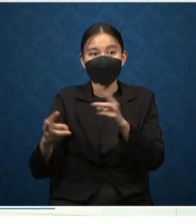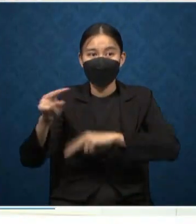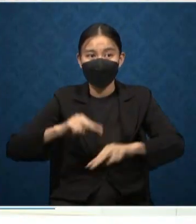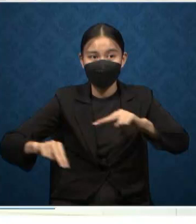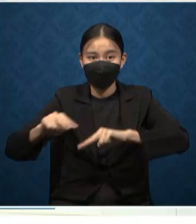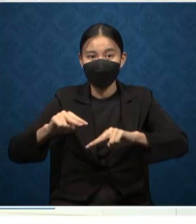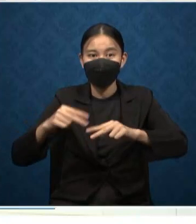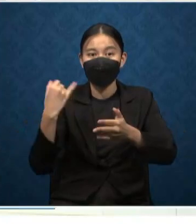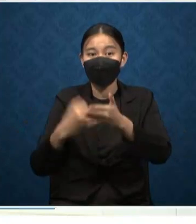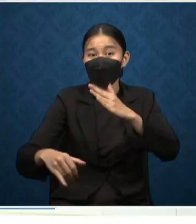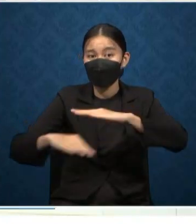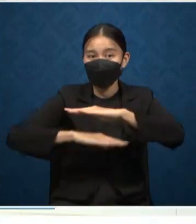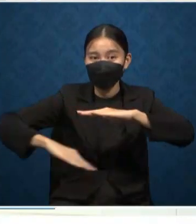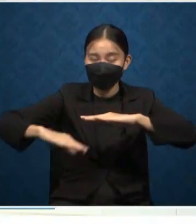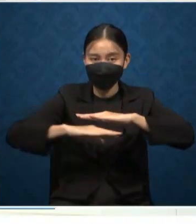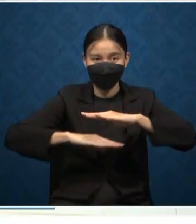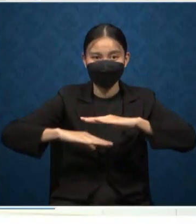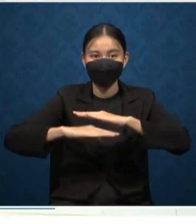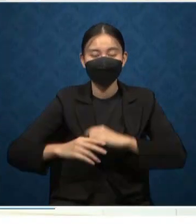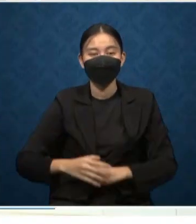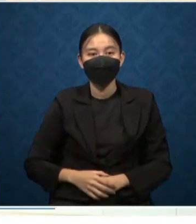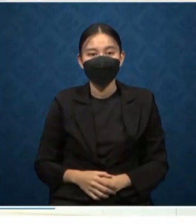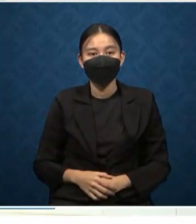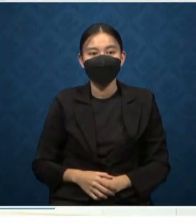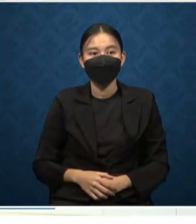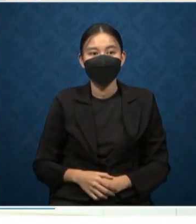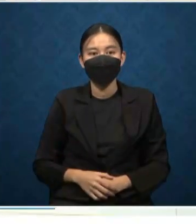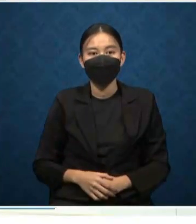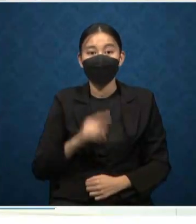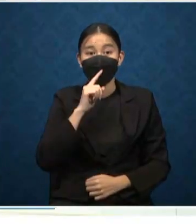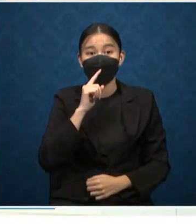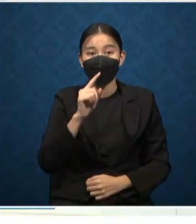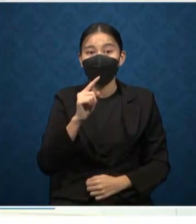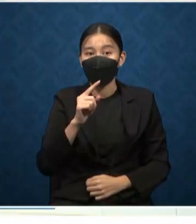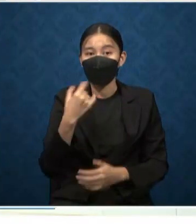ับ ก็คอความผิดมนภาร้ ανพ chwara แตนิ็ นะครับ